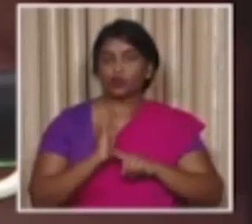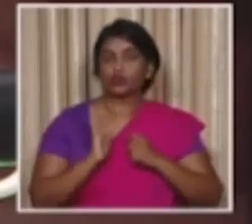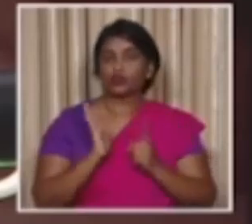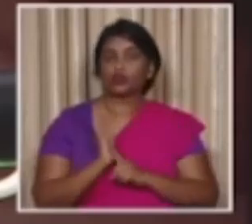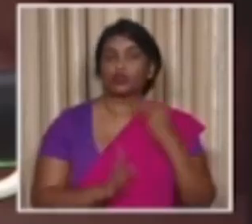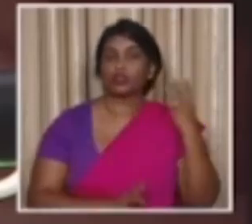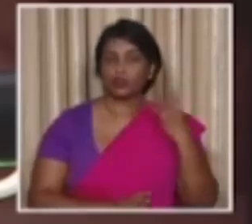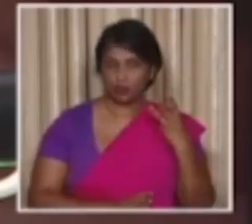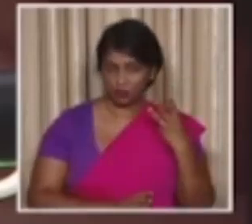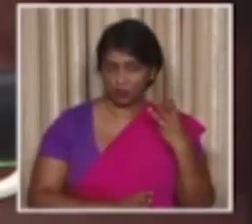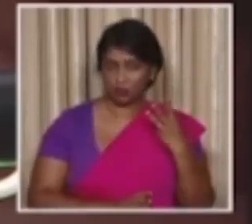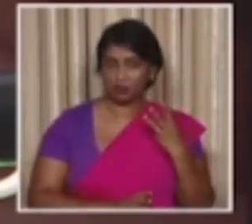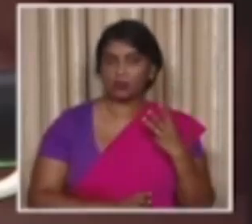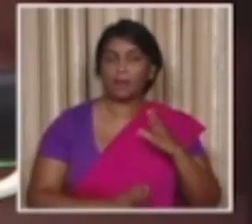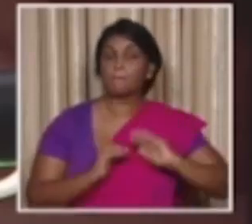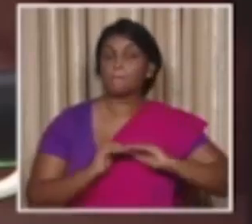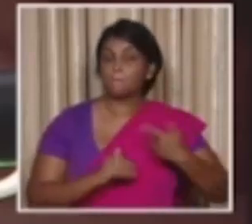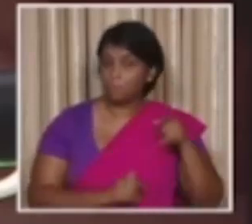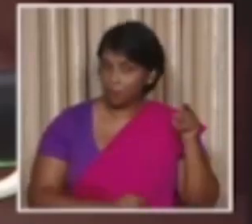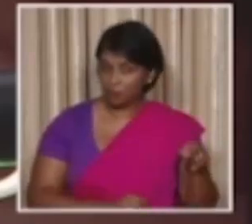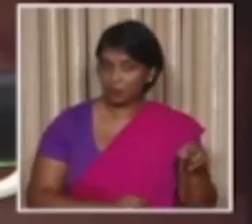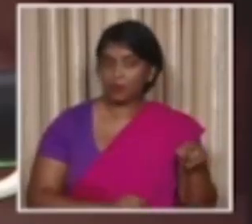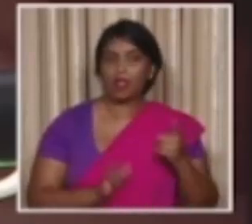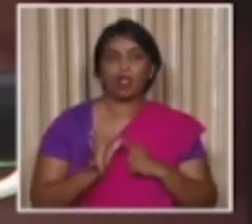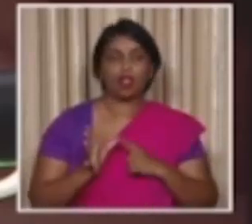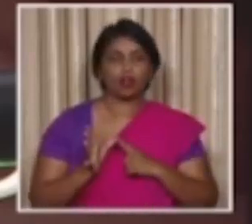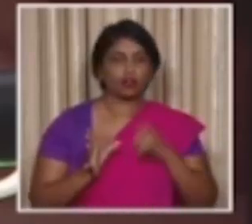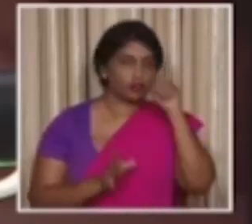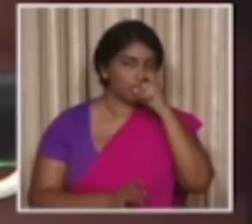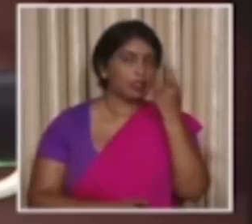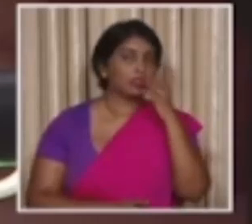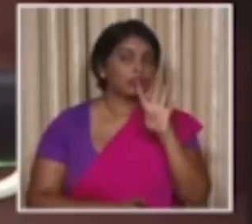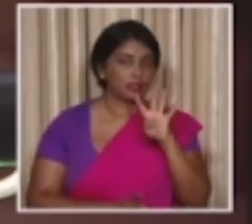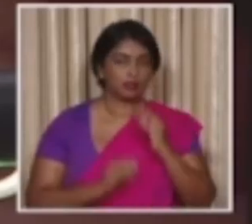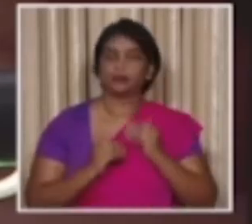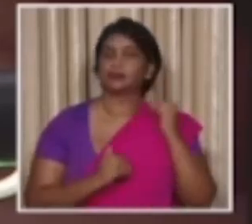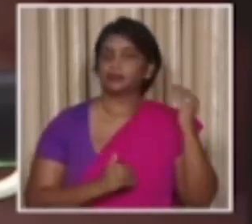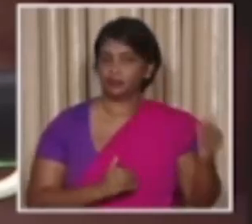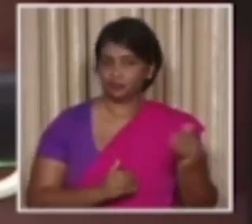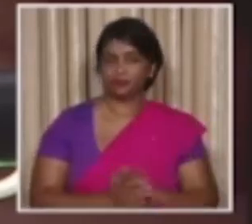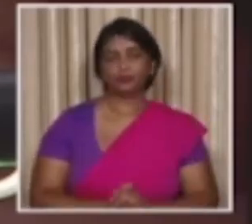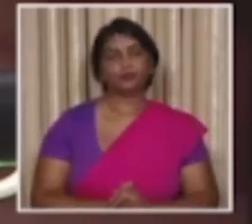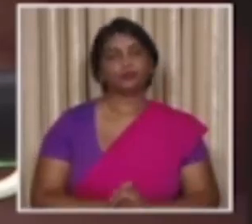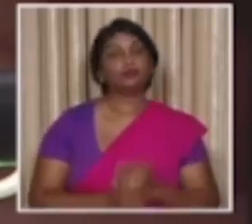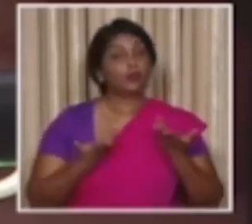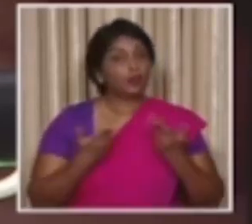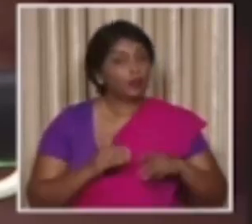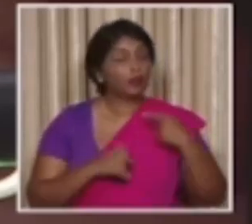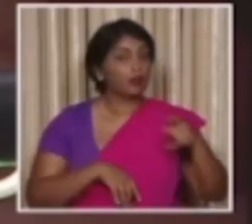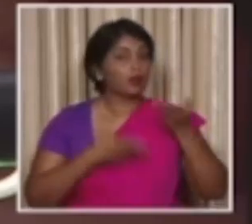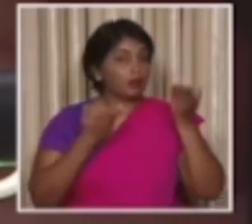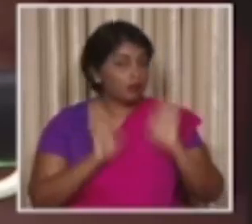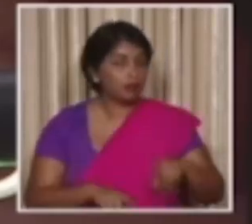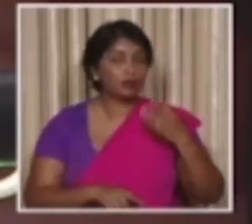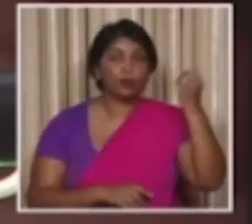तुंगिनि दकेल न पासुवय अगोस मासे 14 दिन दक्वा दीर्घ करनु इन पासु एम अवसान करनु